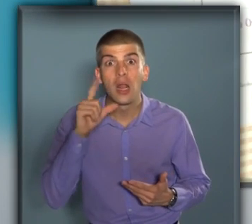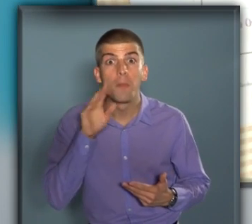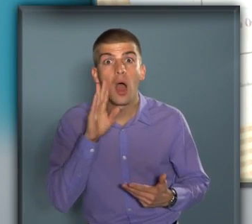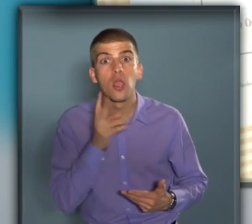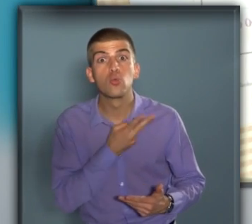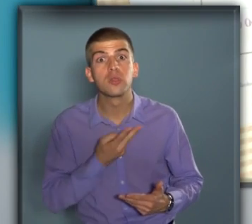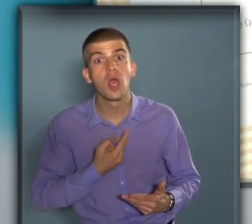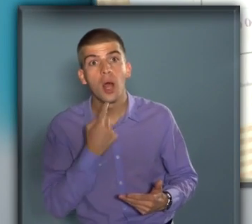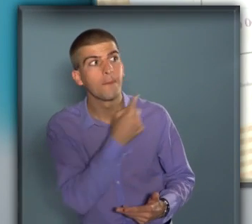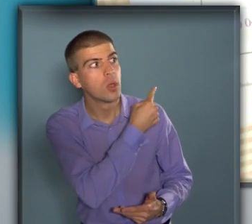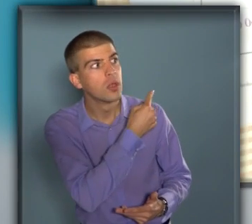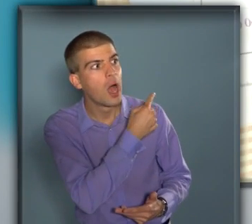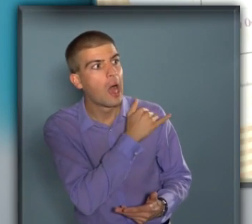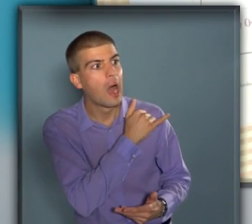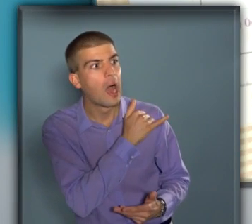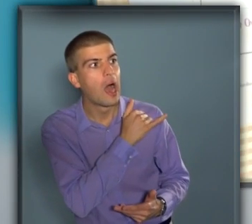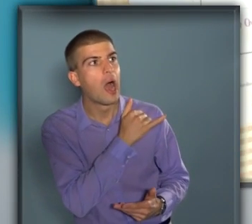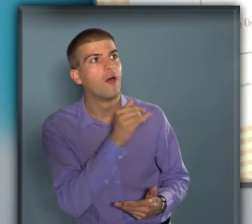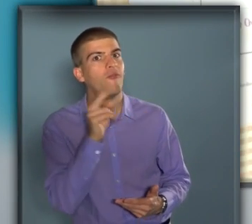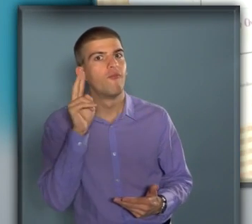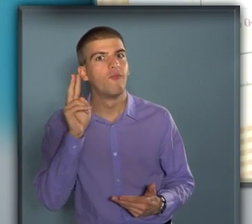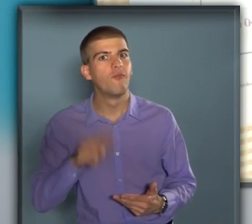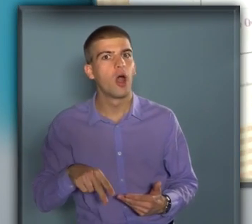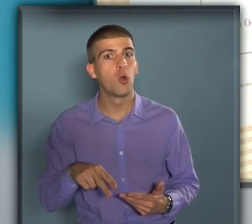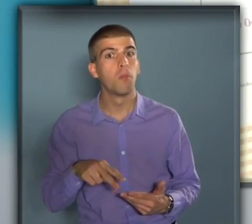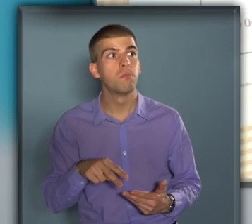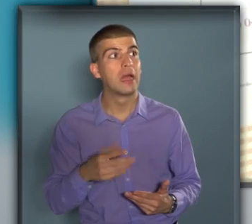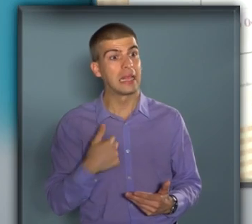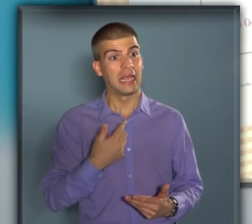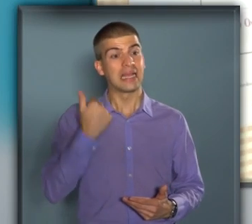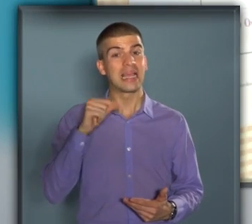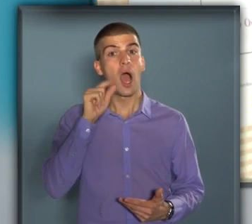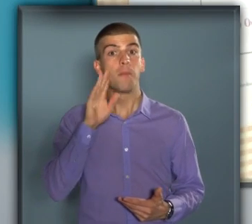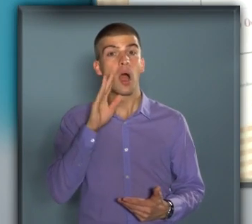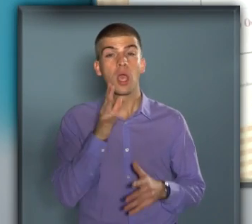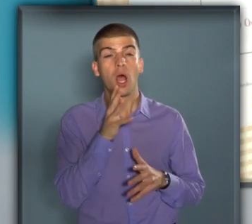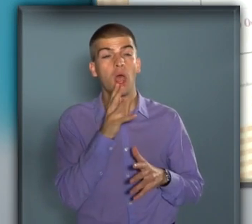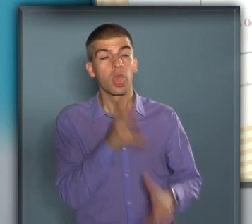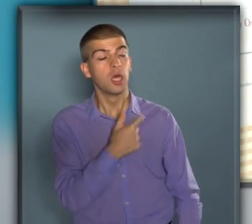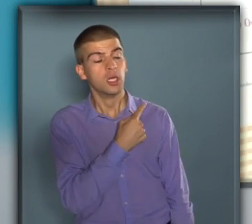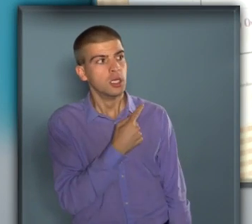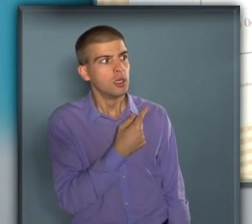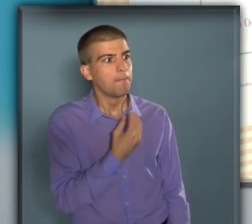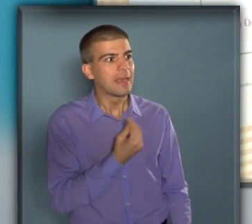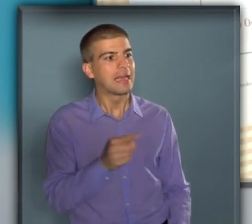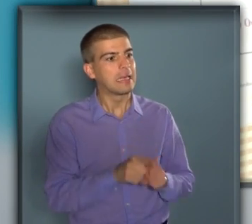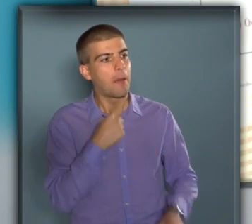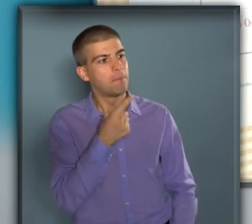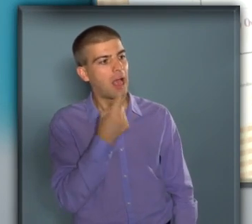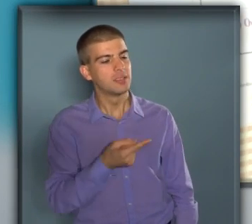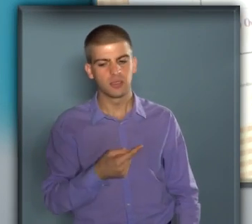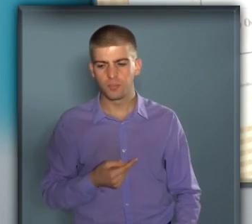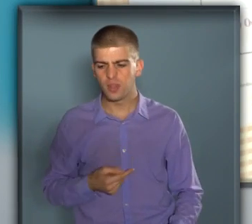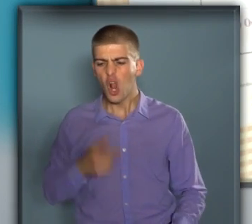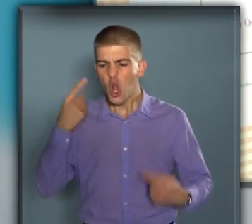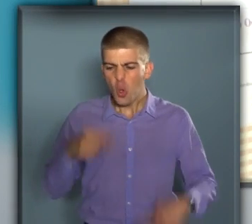aztán visszaemlékszik, hogy na ez volt az, amit mennyire nem szerettem hallani a szüleimtől vagy a tanáraimtól. Például azt, hogy lehetsz